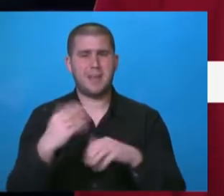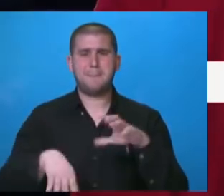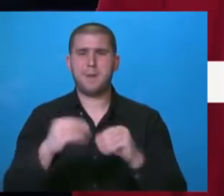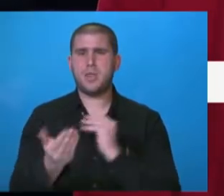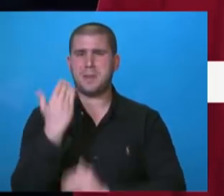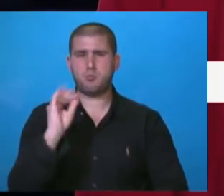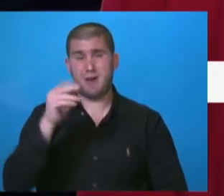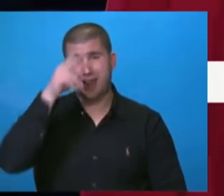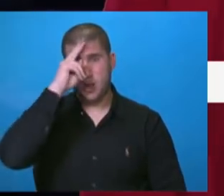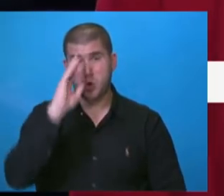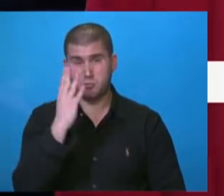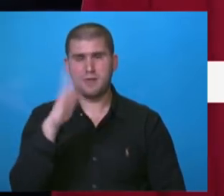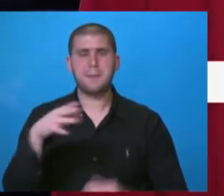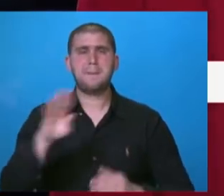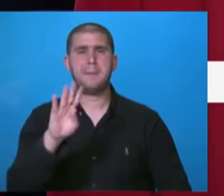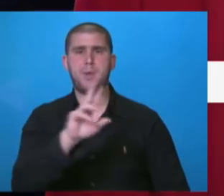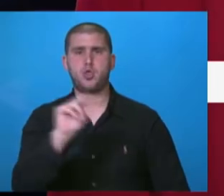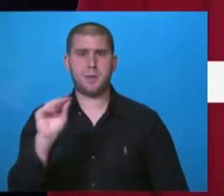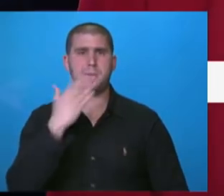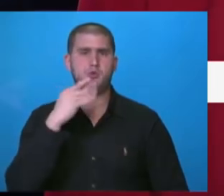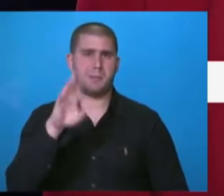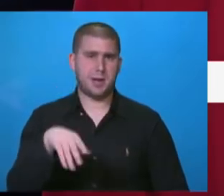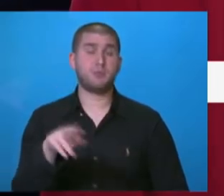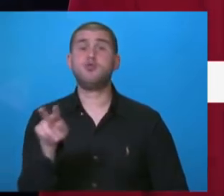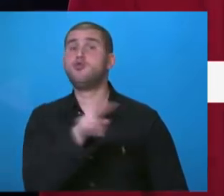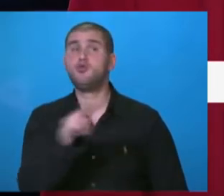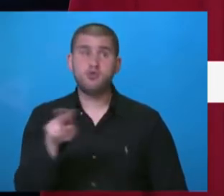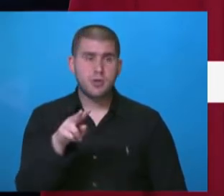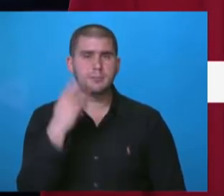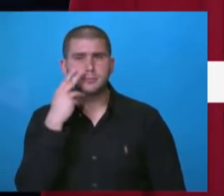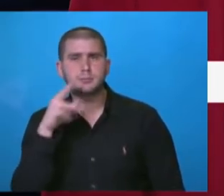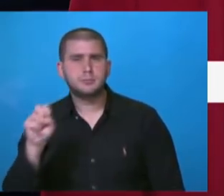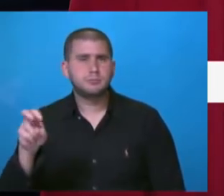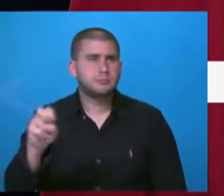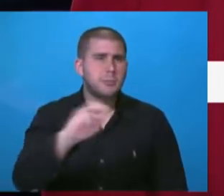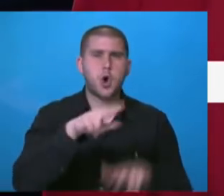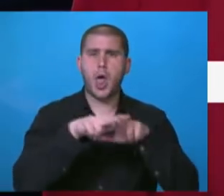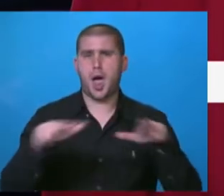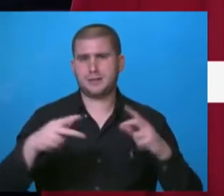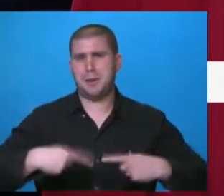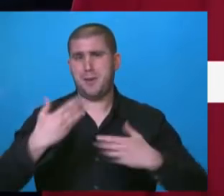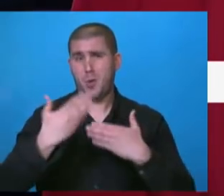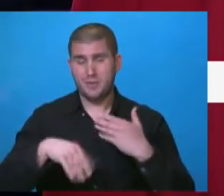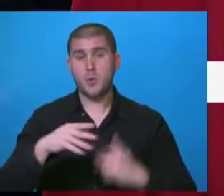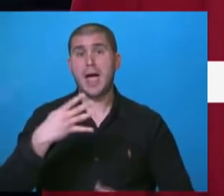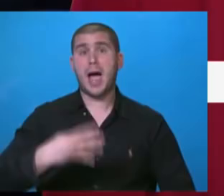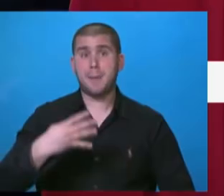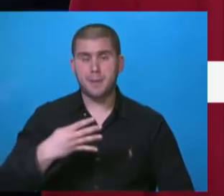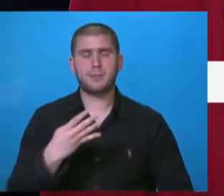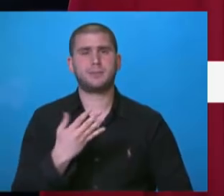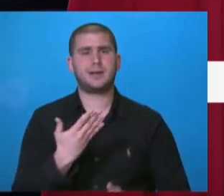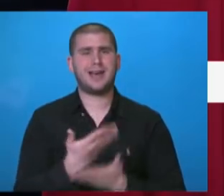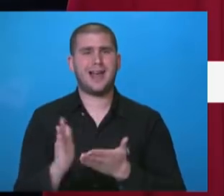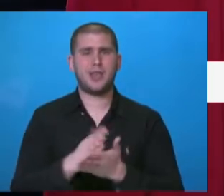וגם נתניהו ערך כינוס דומה הפעם בירושלים, השניים האלה מבקרים בכל הארץ בימים האלה, ובעוד 4 ימים יכריעו מתפקדי